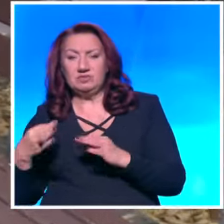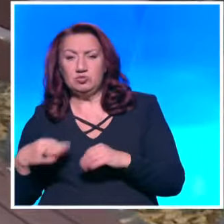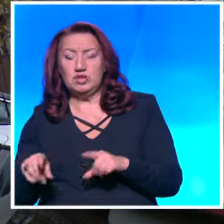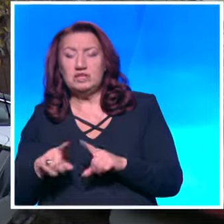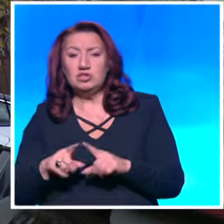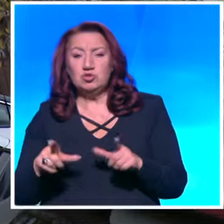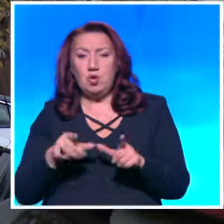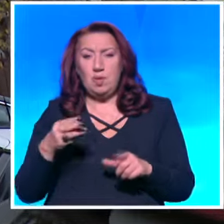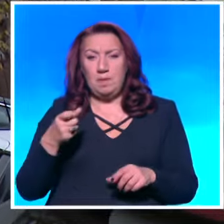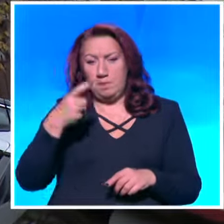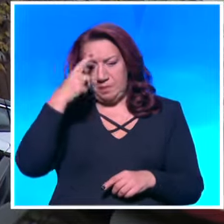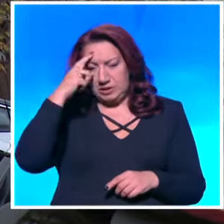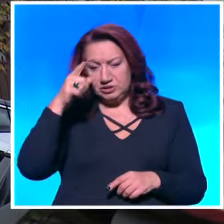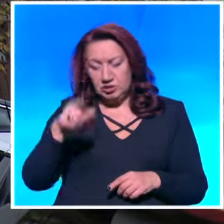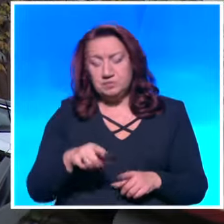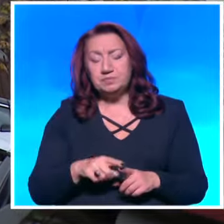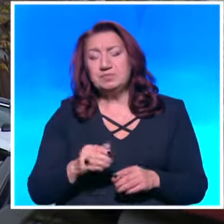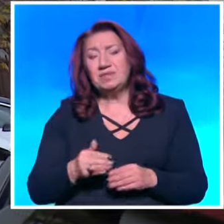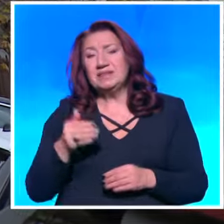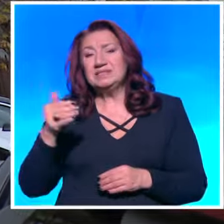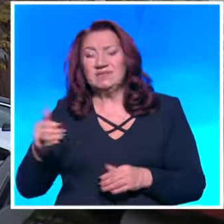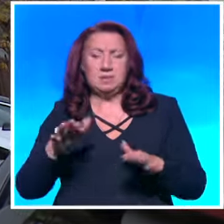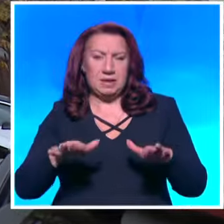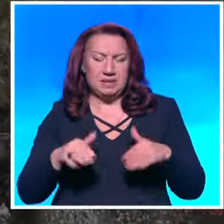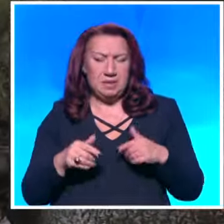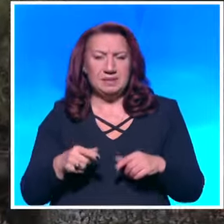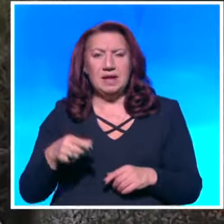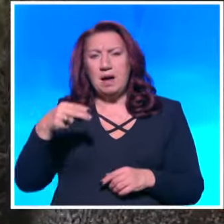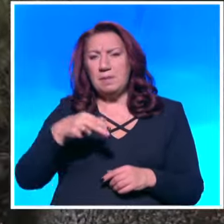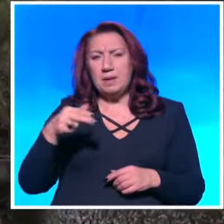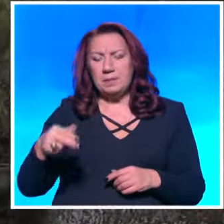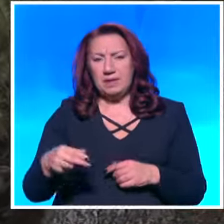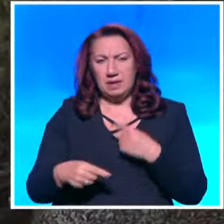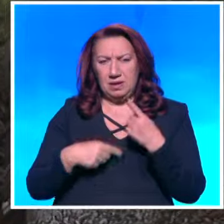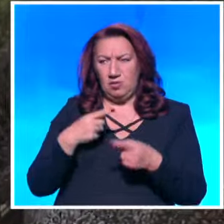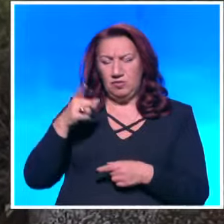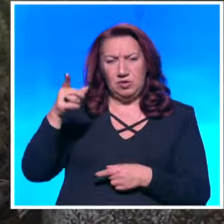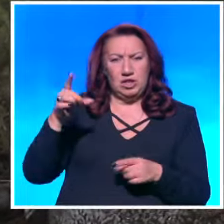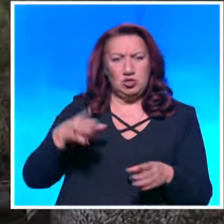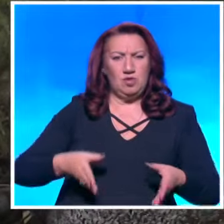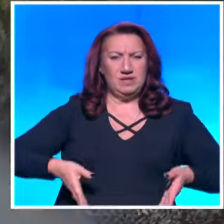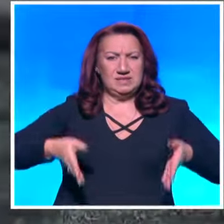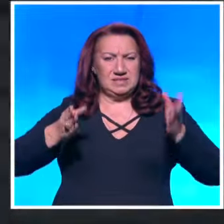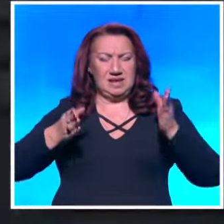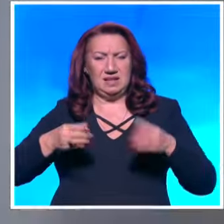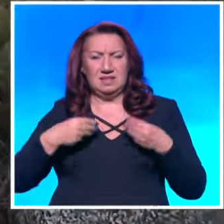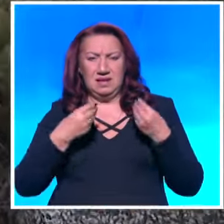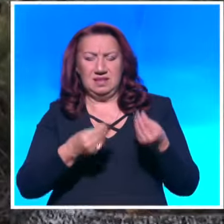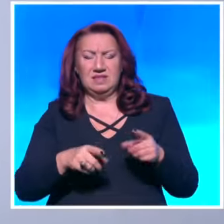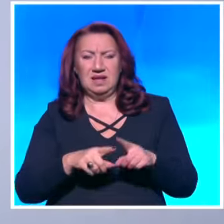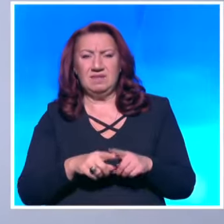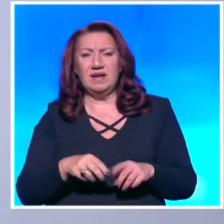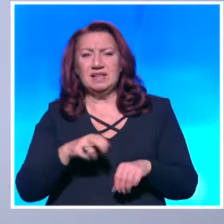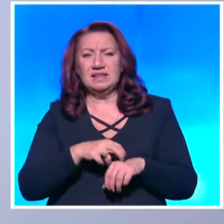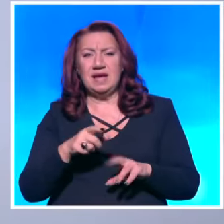друга сграда новата централа на дпс ново начало на врабча 23 те поискаха борислав сарафов да не допусне формацията да се настани